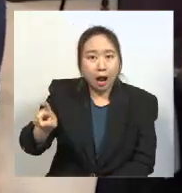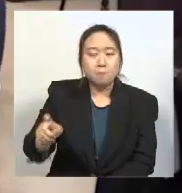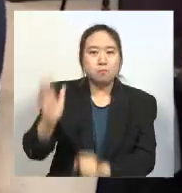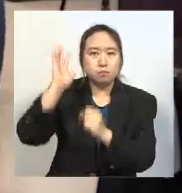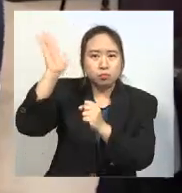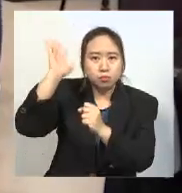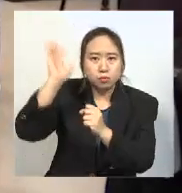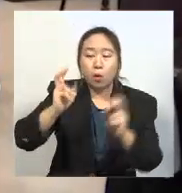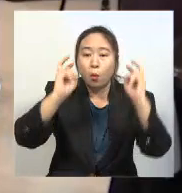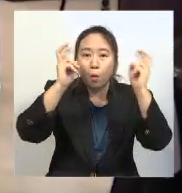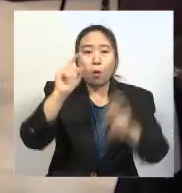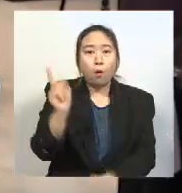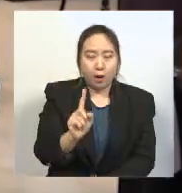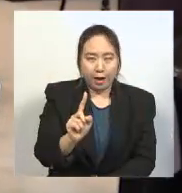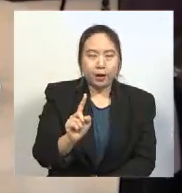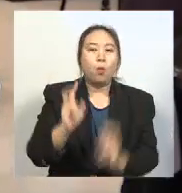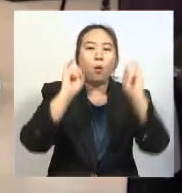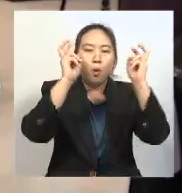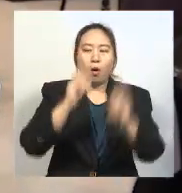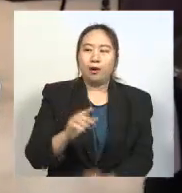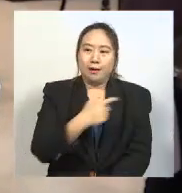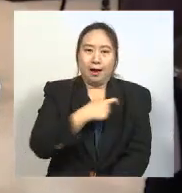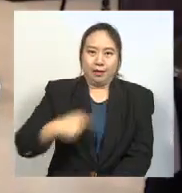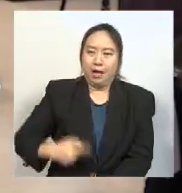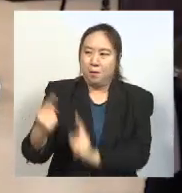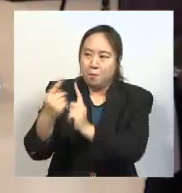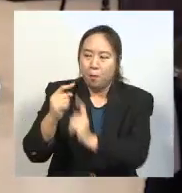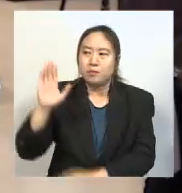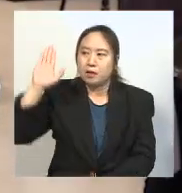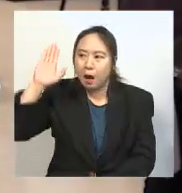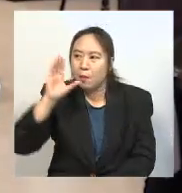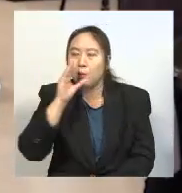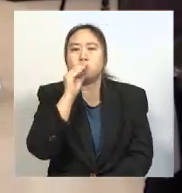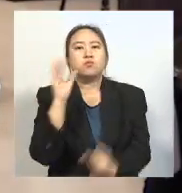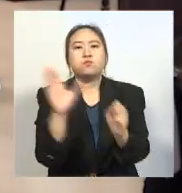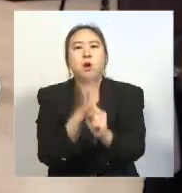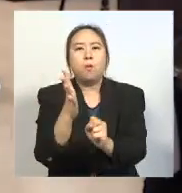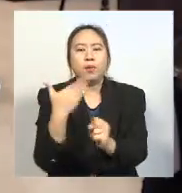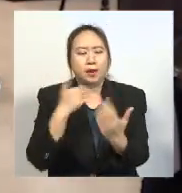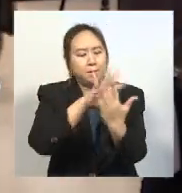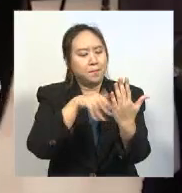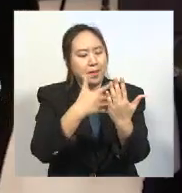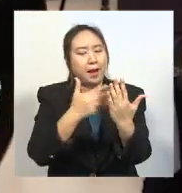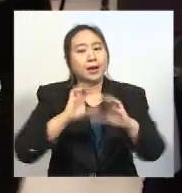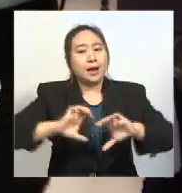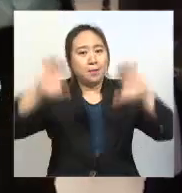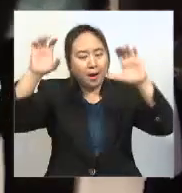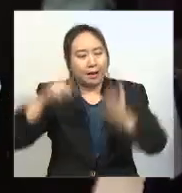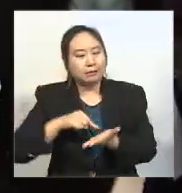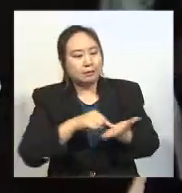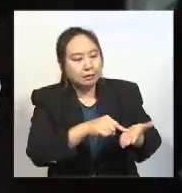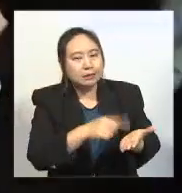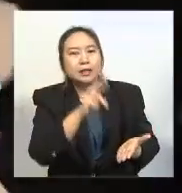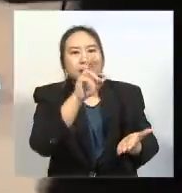ายในประเด็นเรื่องของการถวายสัตย์ปฏิญาณไม่ครบแล้วก็ในเรื่องของการแถลงนโยบายรัฐบาลต่อรัฐสภาไม่มีรายละเอียดของงบประม